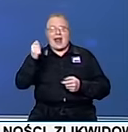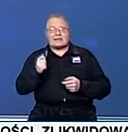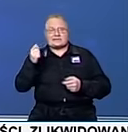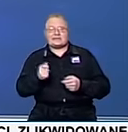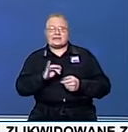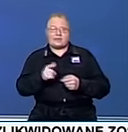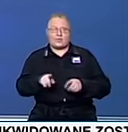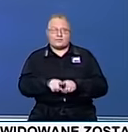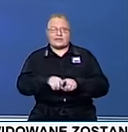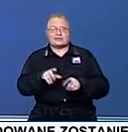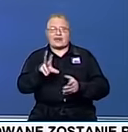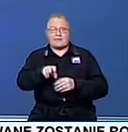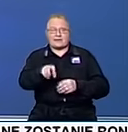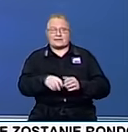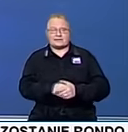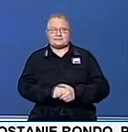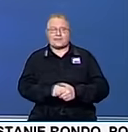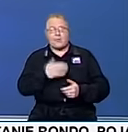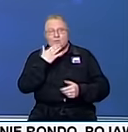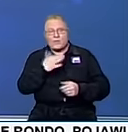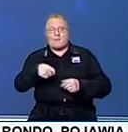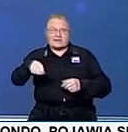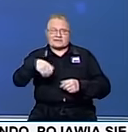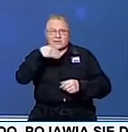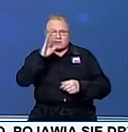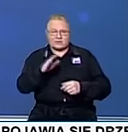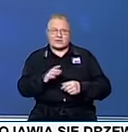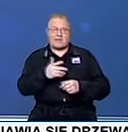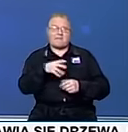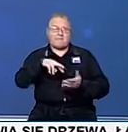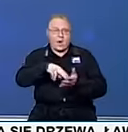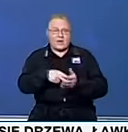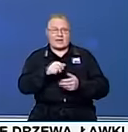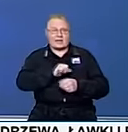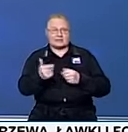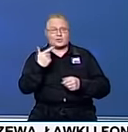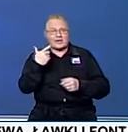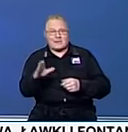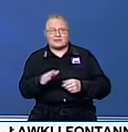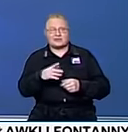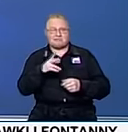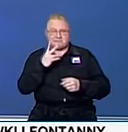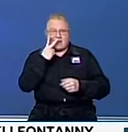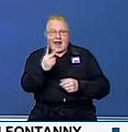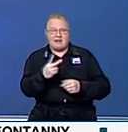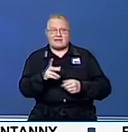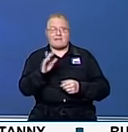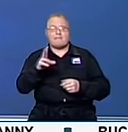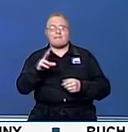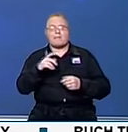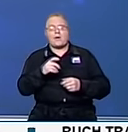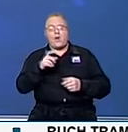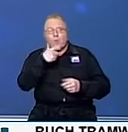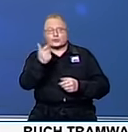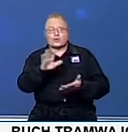konferencji prasowej prezydent Łodzi, Hanna Zdanowska. Kolejny do niedawna futurystyczny projekt staje się coraz bardziej realny. W poniedziałek PKP PLK